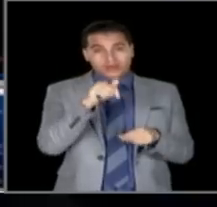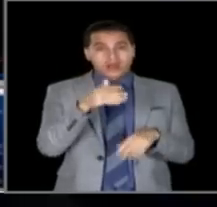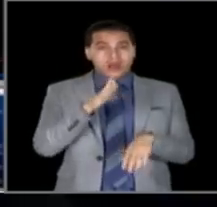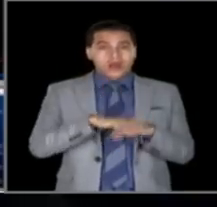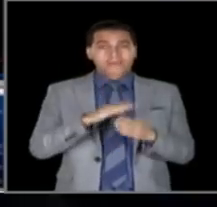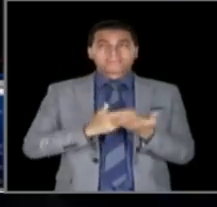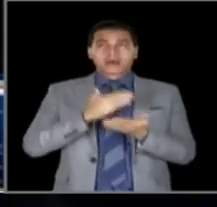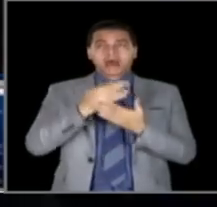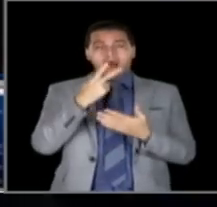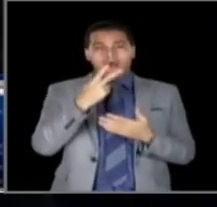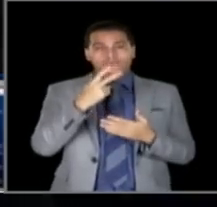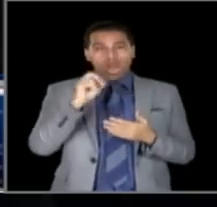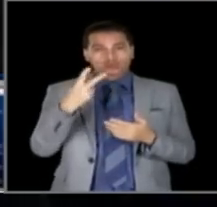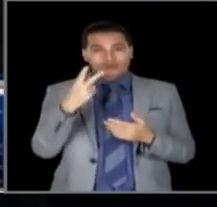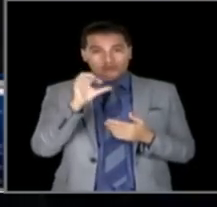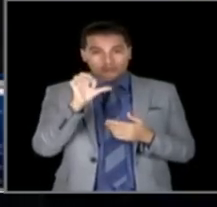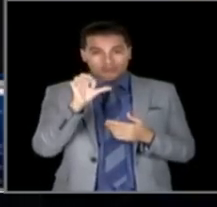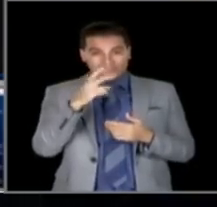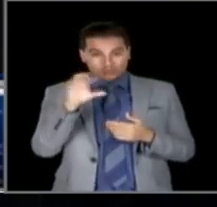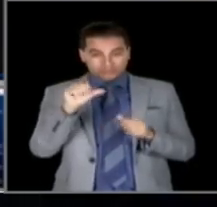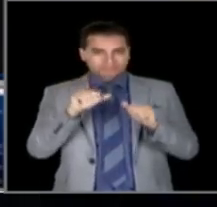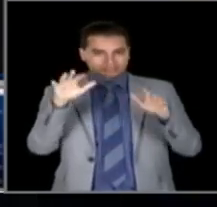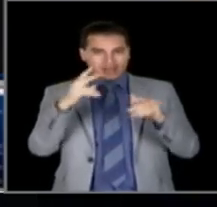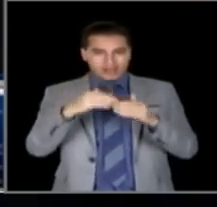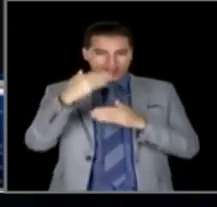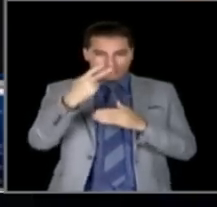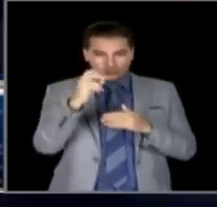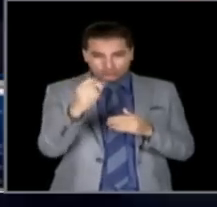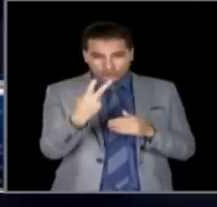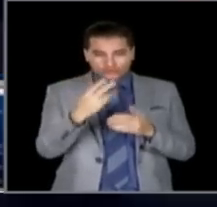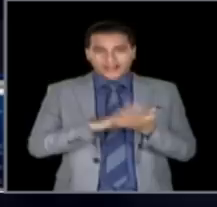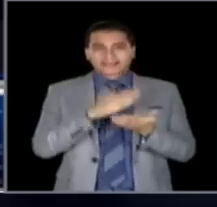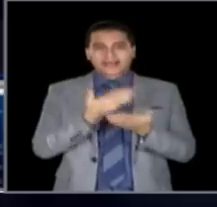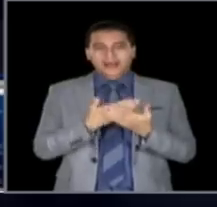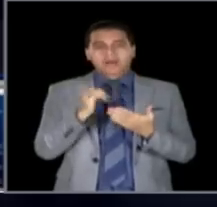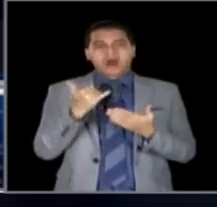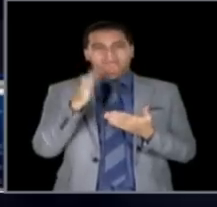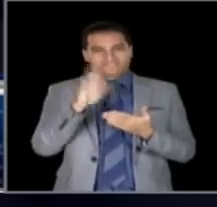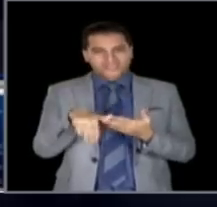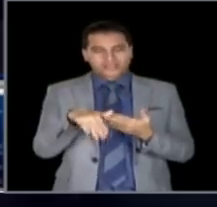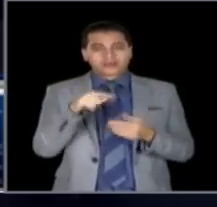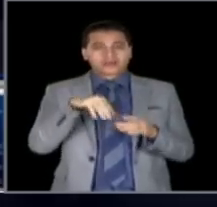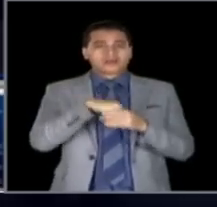اترجمت للعربيه في 2012. لا انا مش طالب. بتجسد ماساه